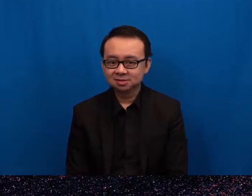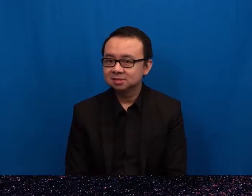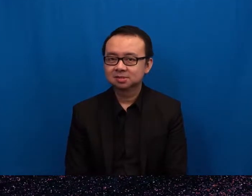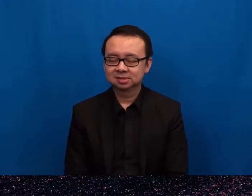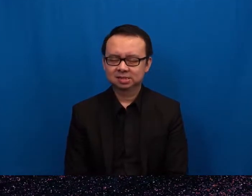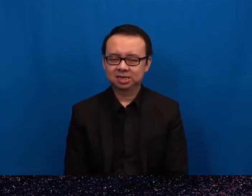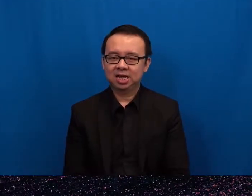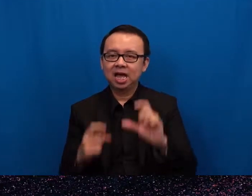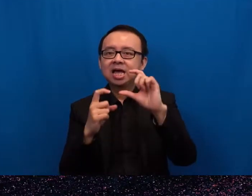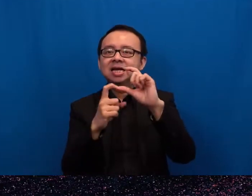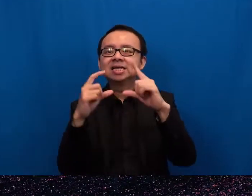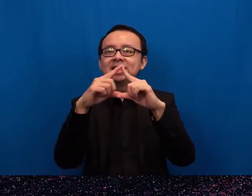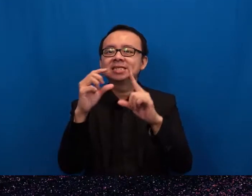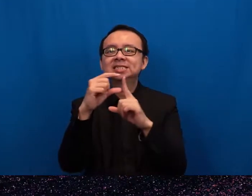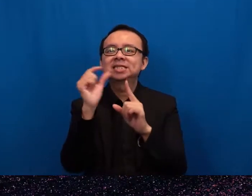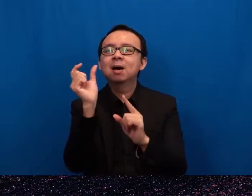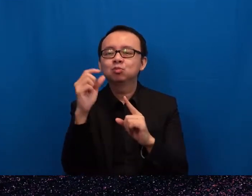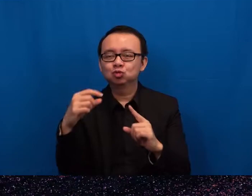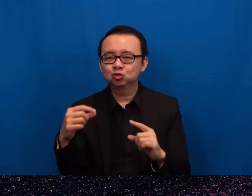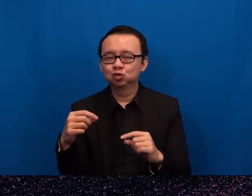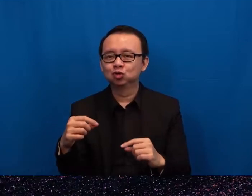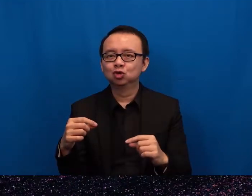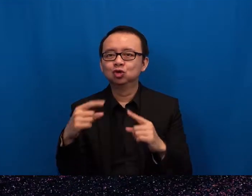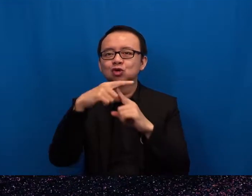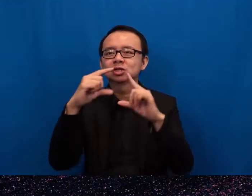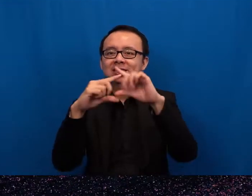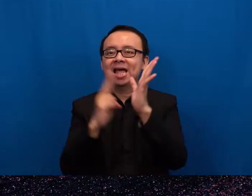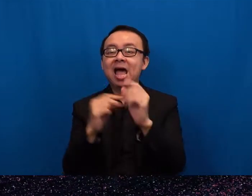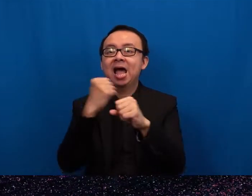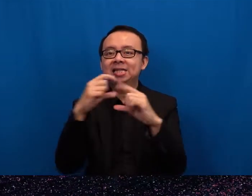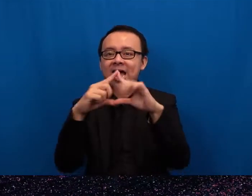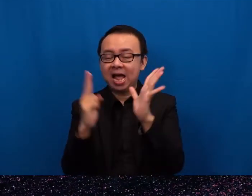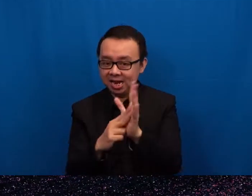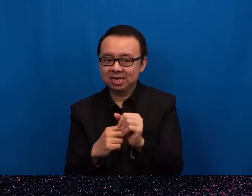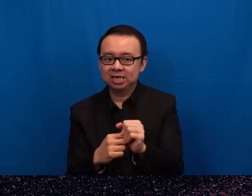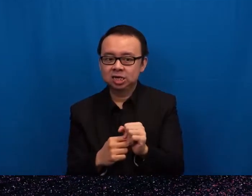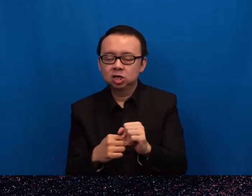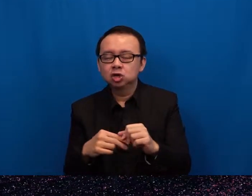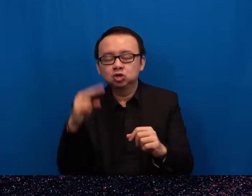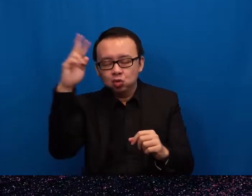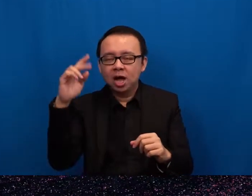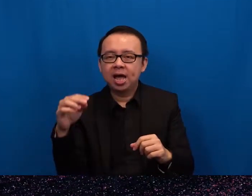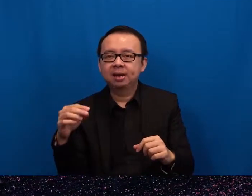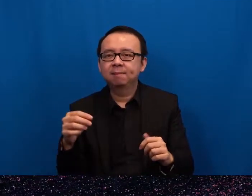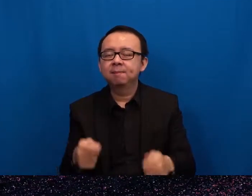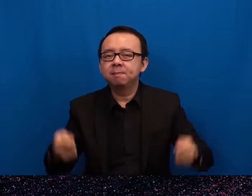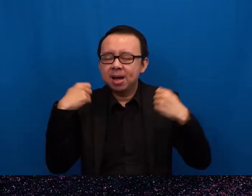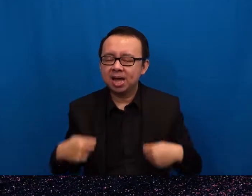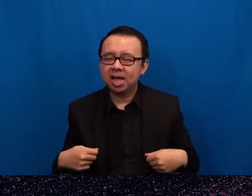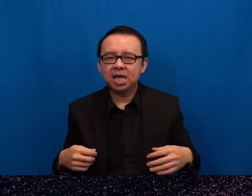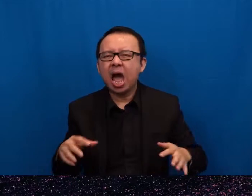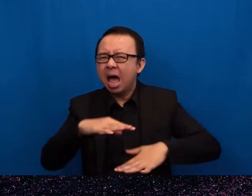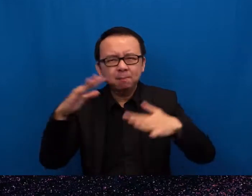dari kain dan sebagainya. Tuhan akan memakai yang paling lemah di antara jemaat kita. Untuk menjadi saluran mujizatnya. Bukan hanya itu, Tuhan bahkan bisa pakai